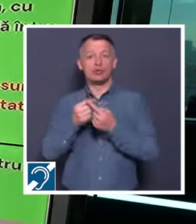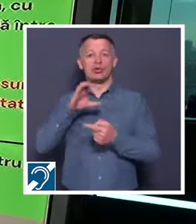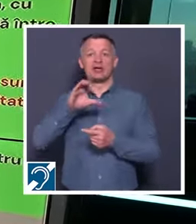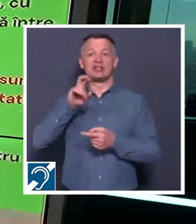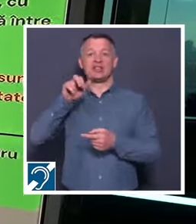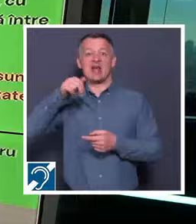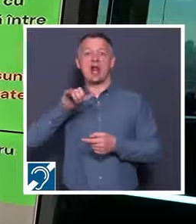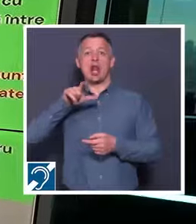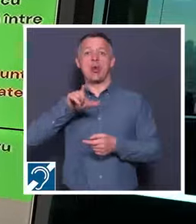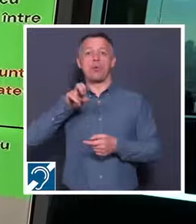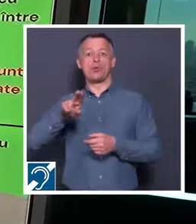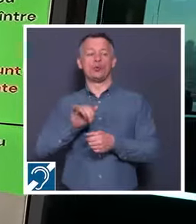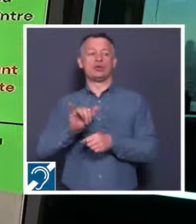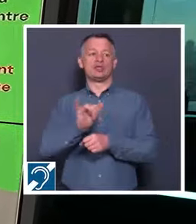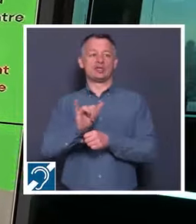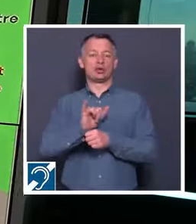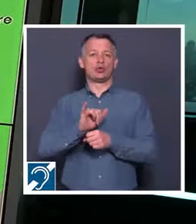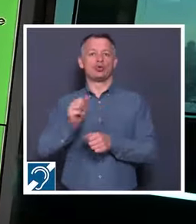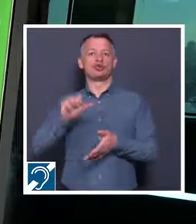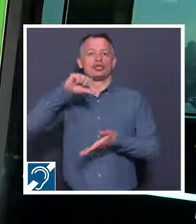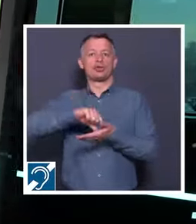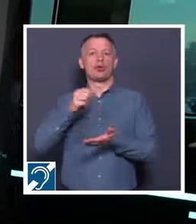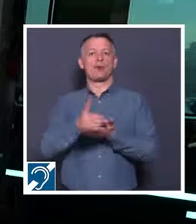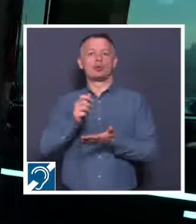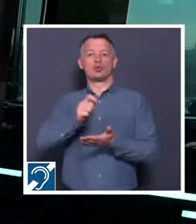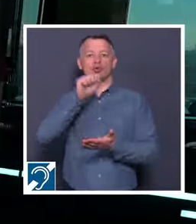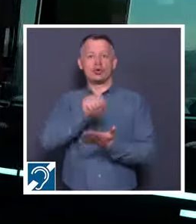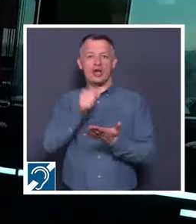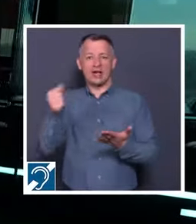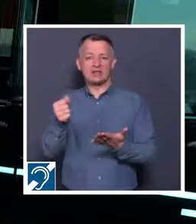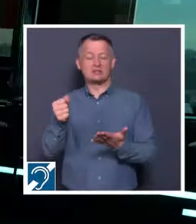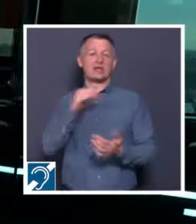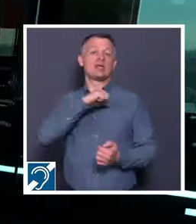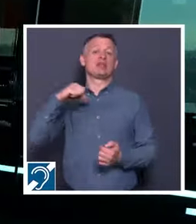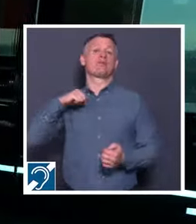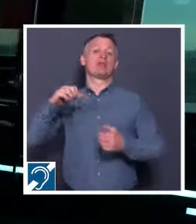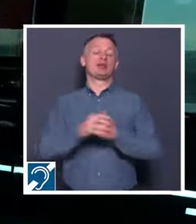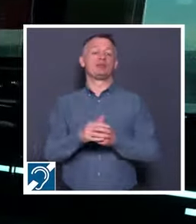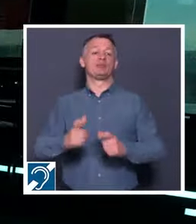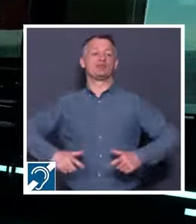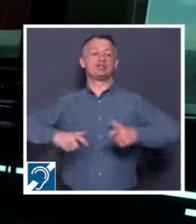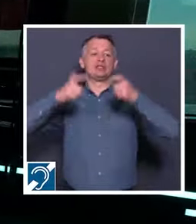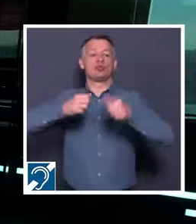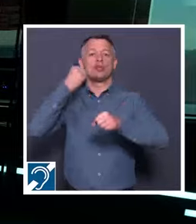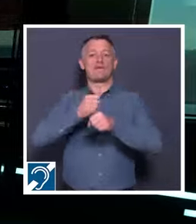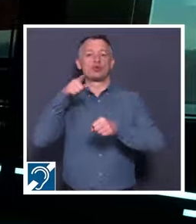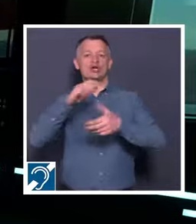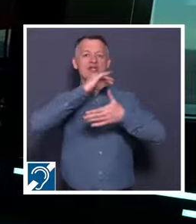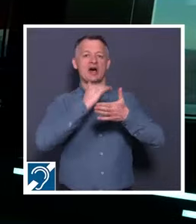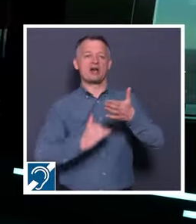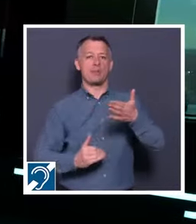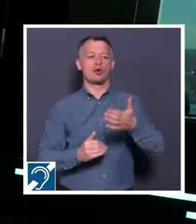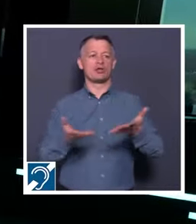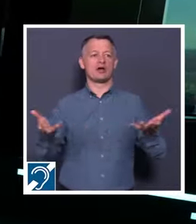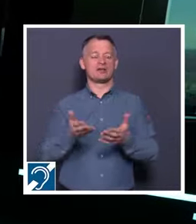Lupu, directorul Centrului de Jurnalism pentru Jurnalism Independent, instituție care a făcut acest raport și care ni se alătură